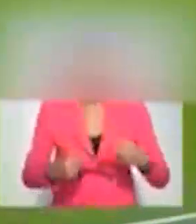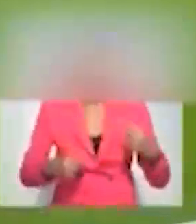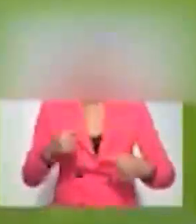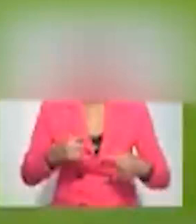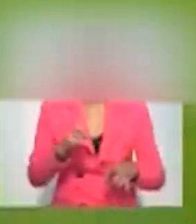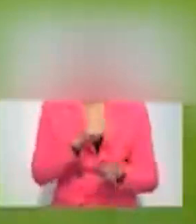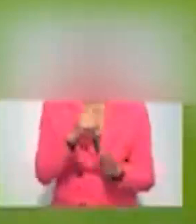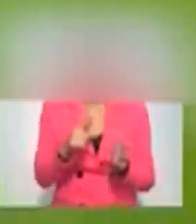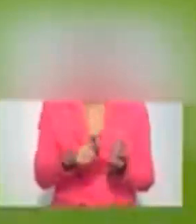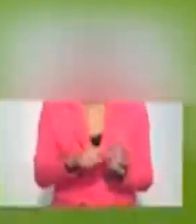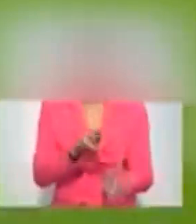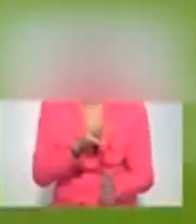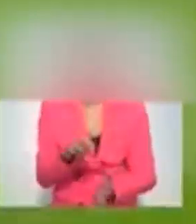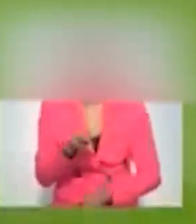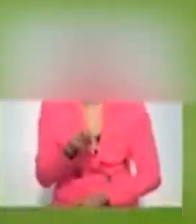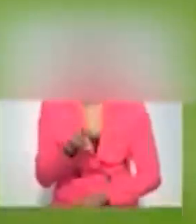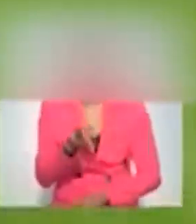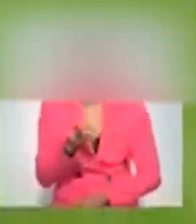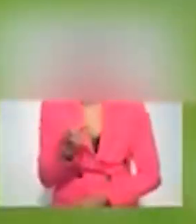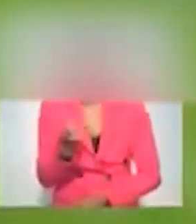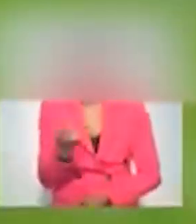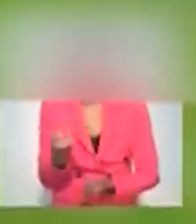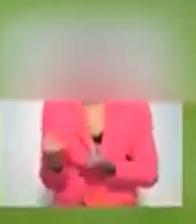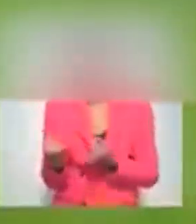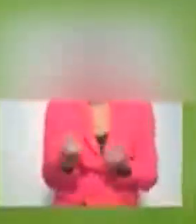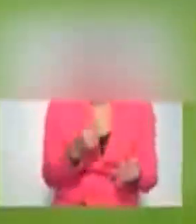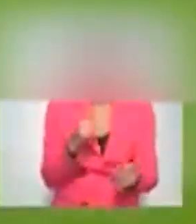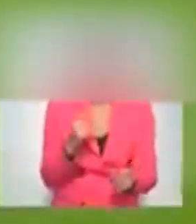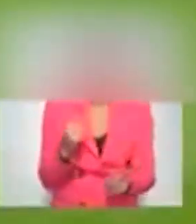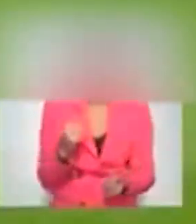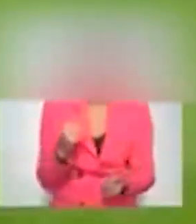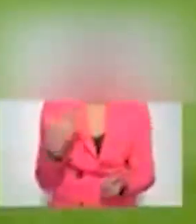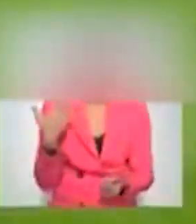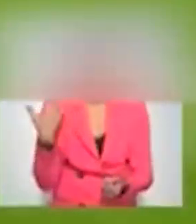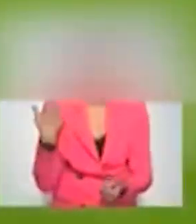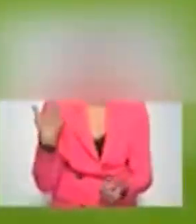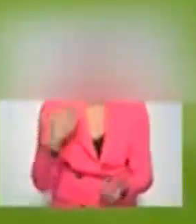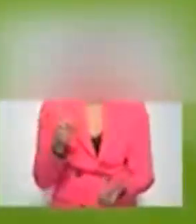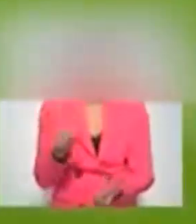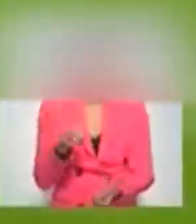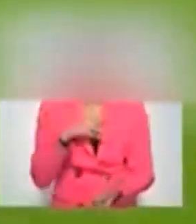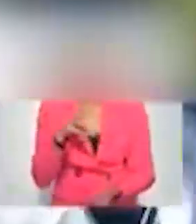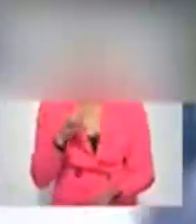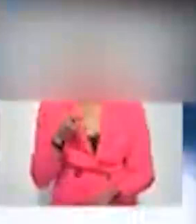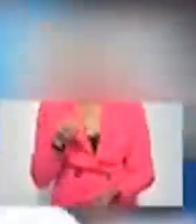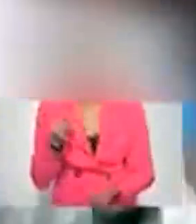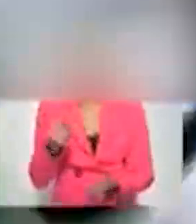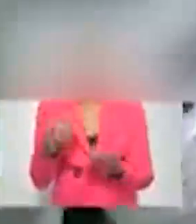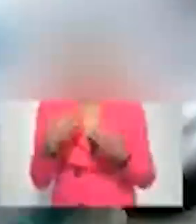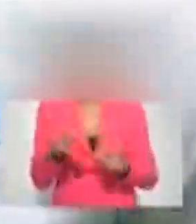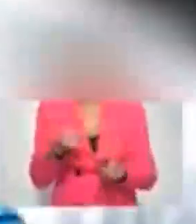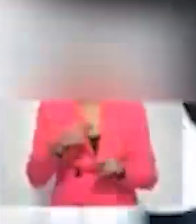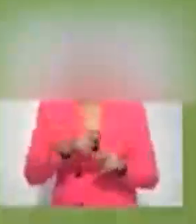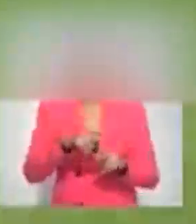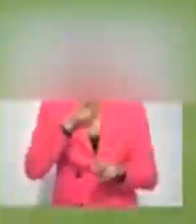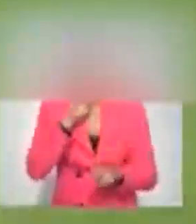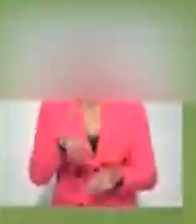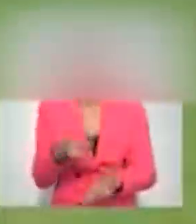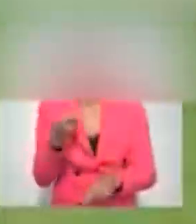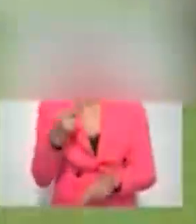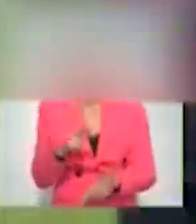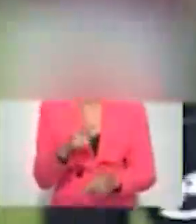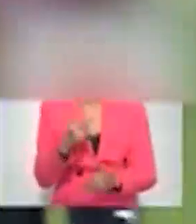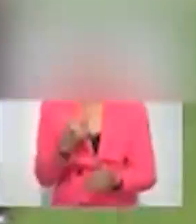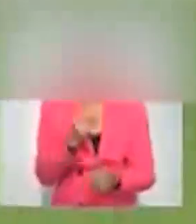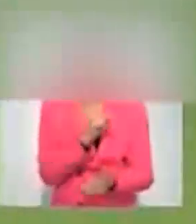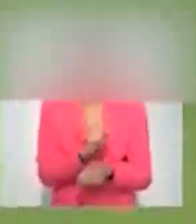спорным. На 17-й минуте Томори немного придержал за плечо Маунта. И арбитр посчитал, что этого достаточно как для